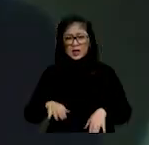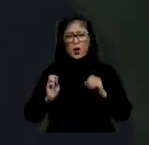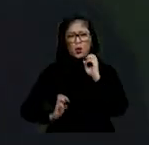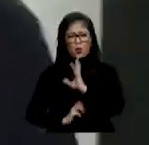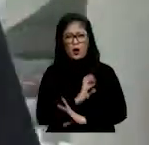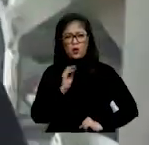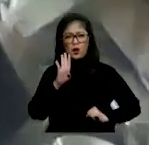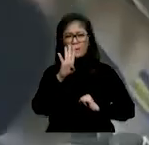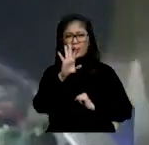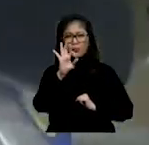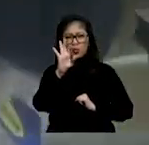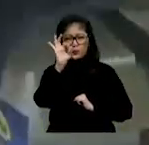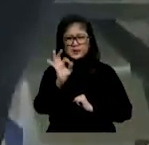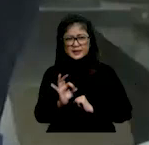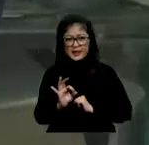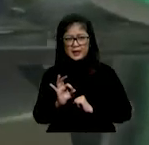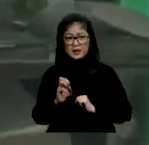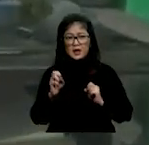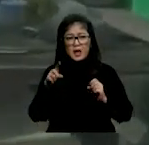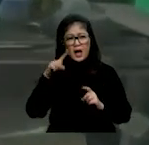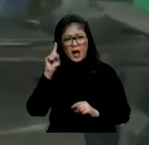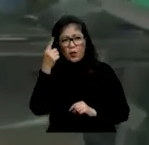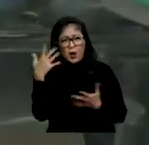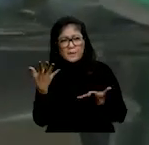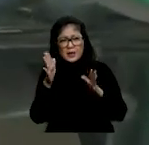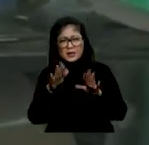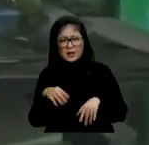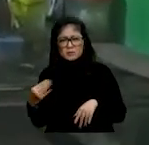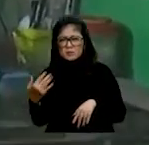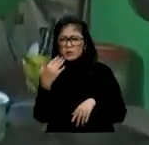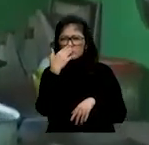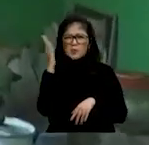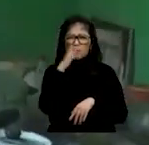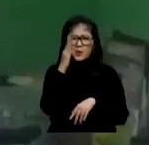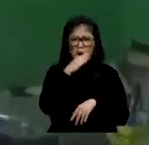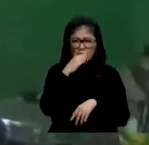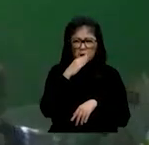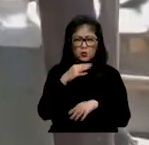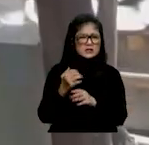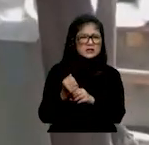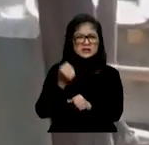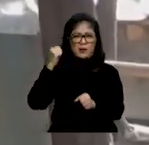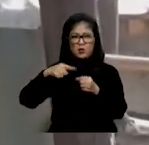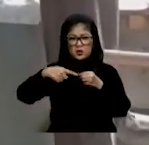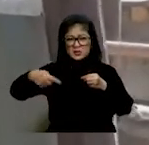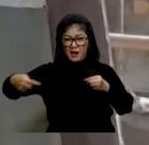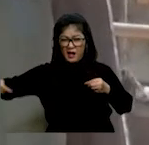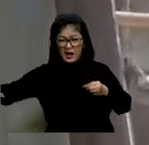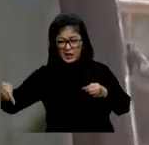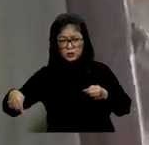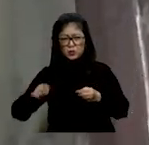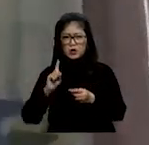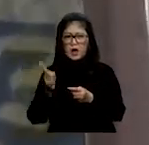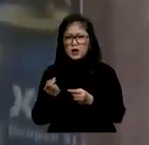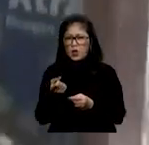luka bakar hingga 40% Kejadian ini berawal saat penghuni rumah mencium bau gas usai mencabut selang regulator korban